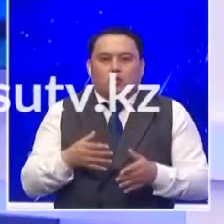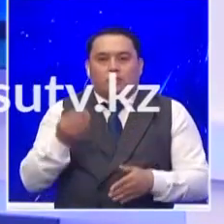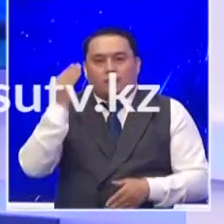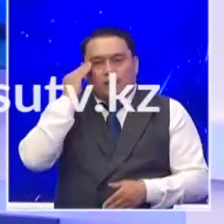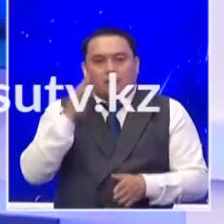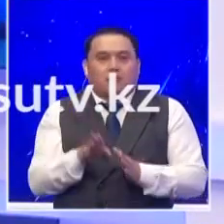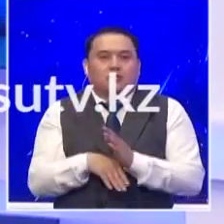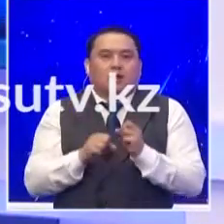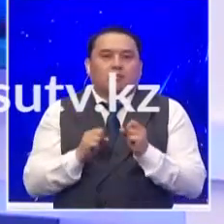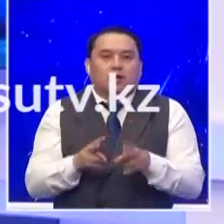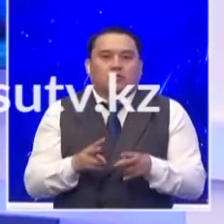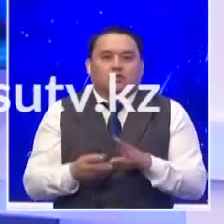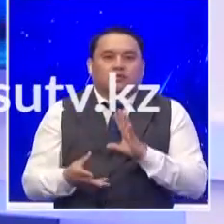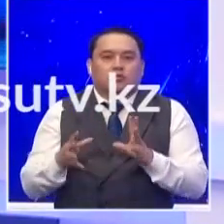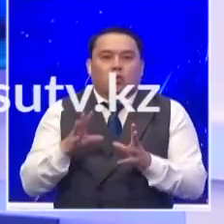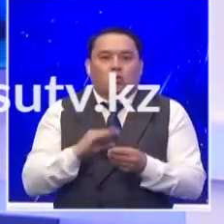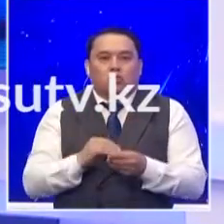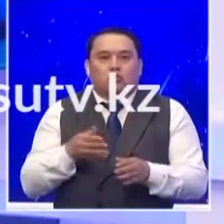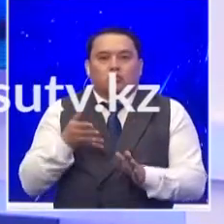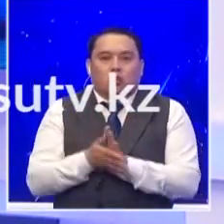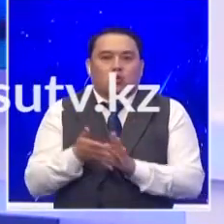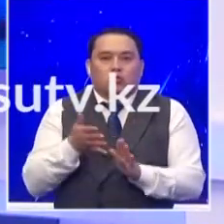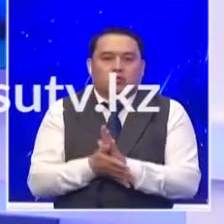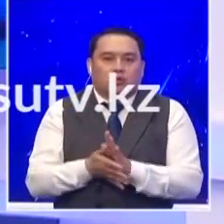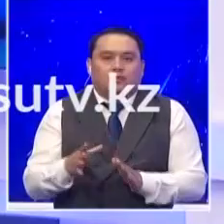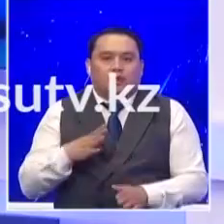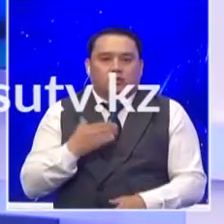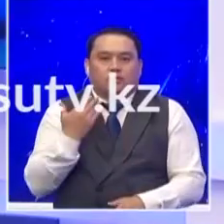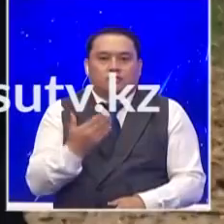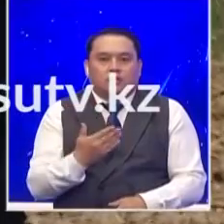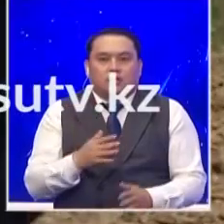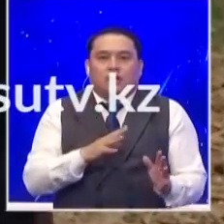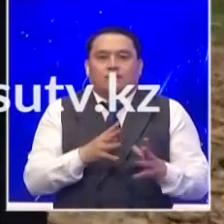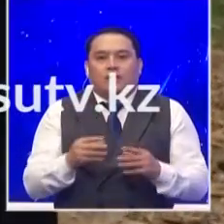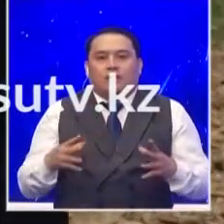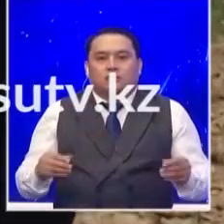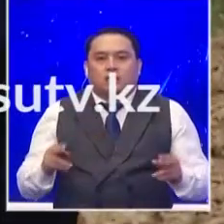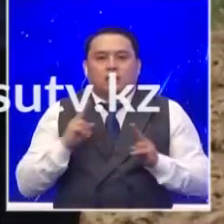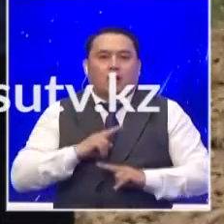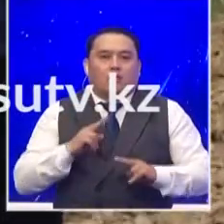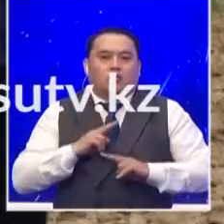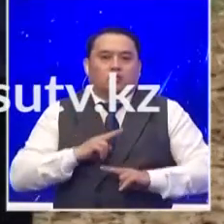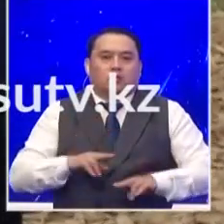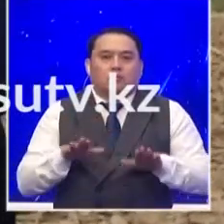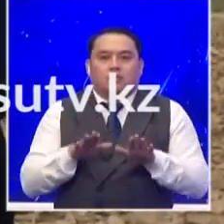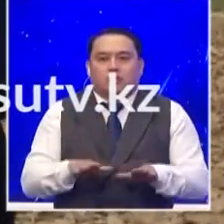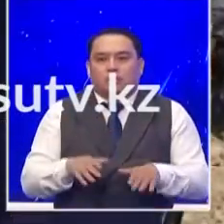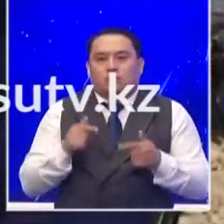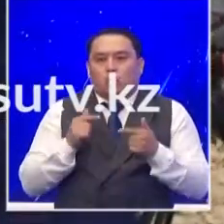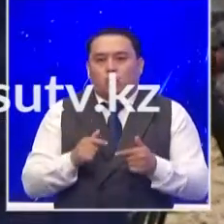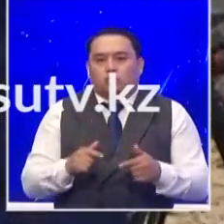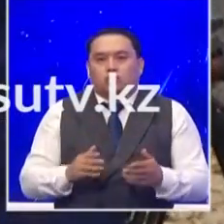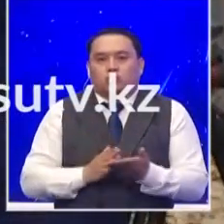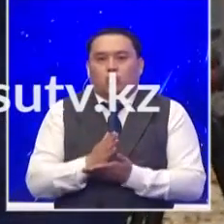необходимые меры безопасности, вследствие чего понес многомиллионные убытки. Со стартом весенних полевых работ сотрудники местной